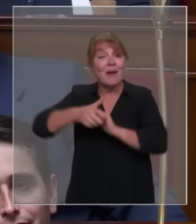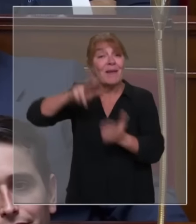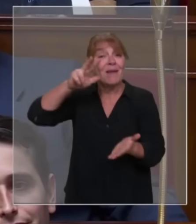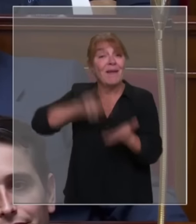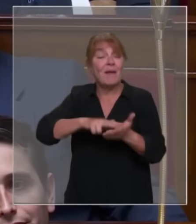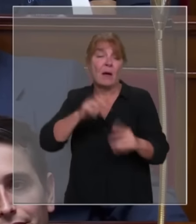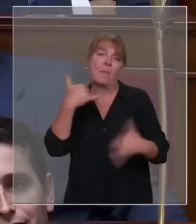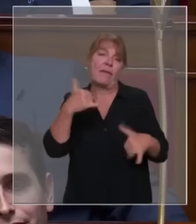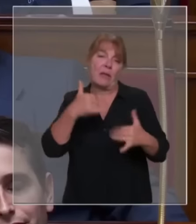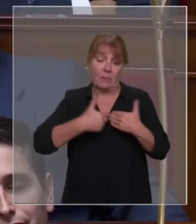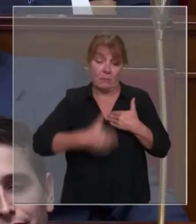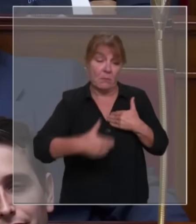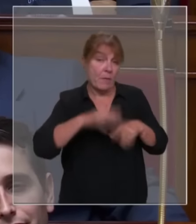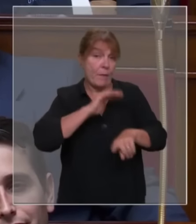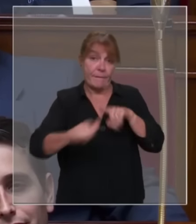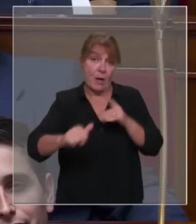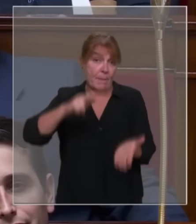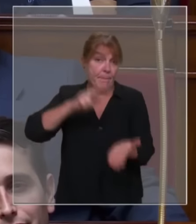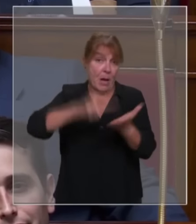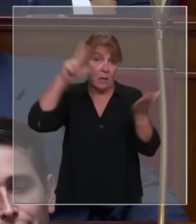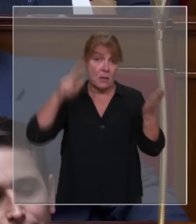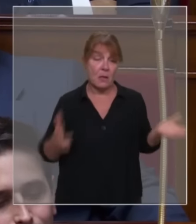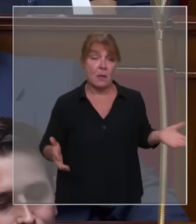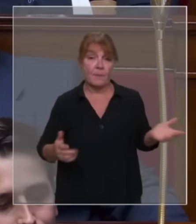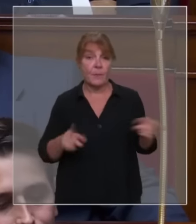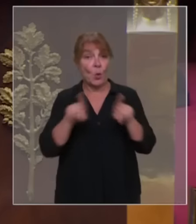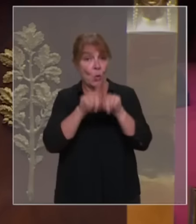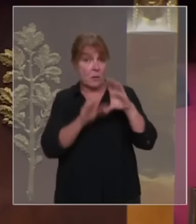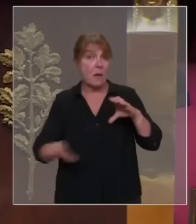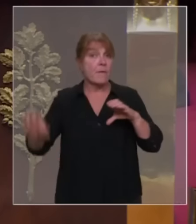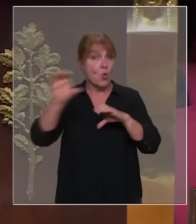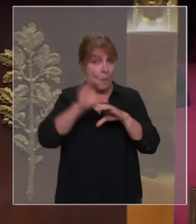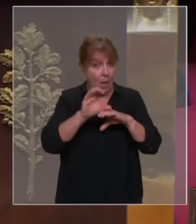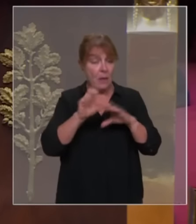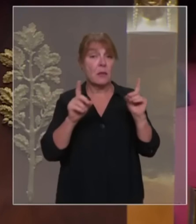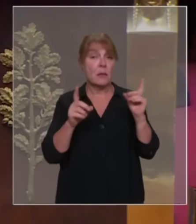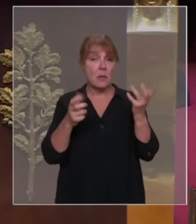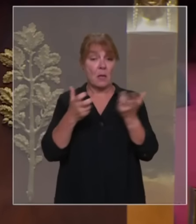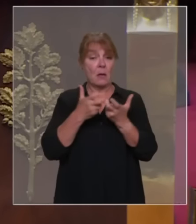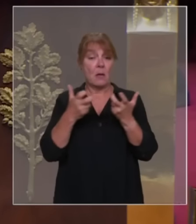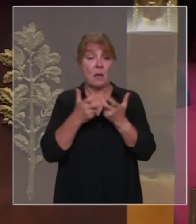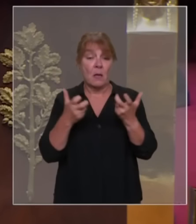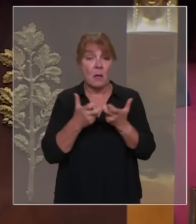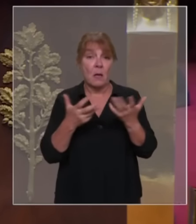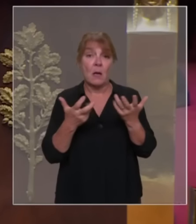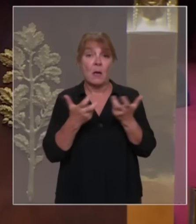délai. Il doit être aussi complété en redonnant à Frontex